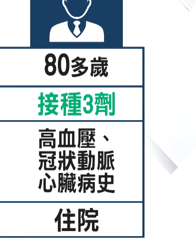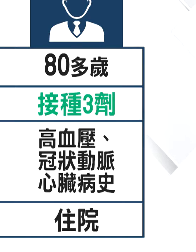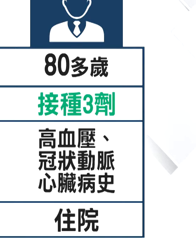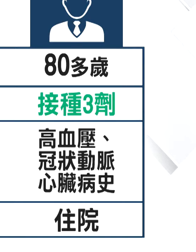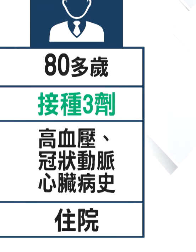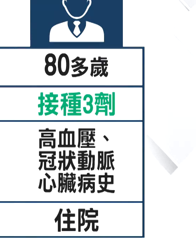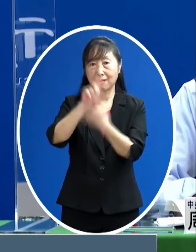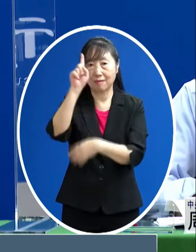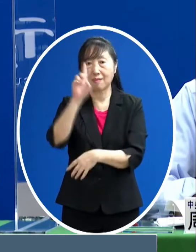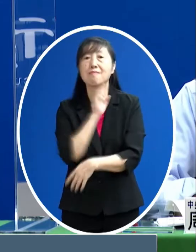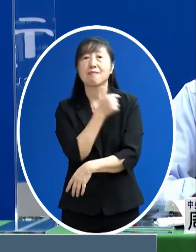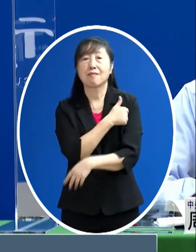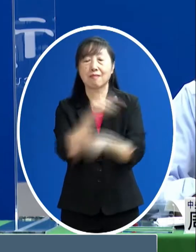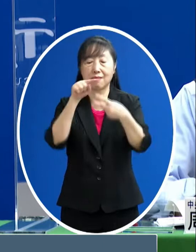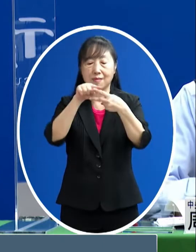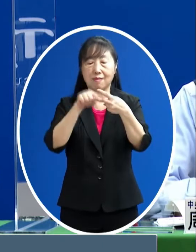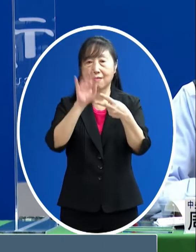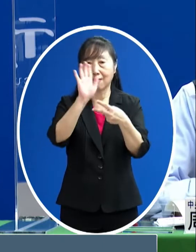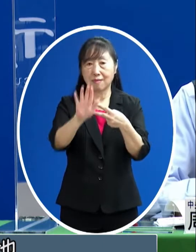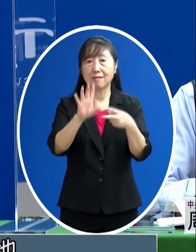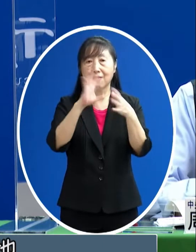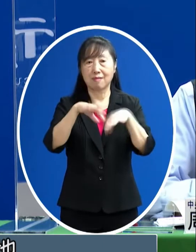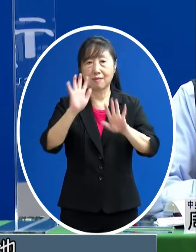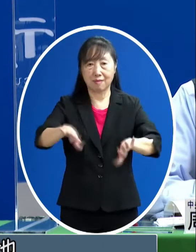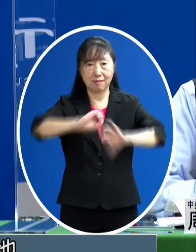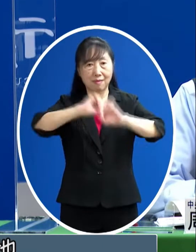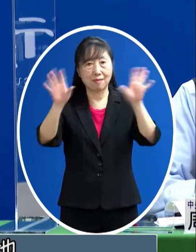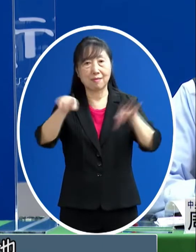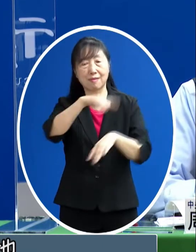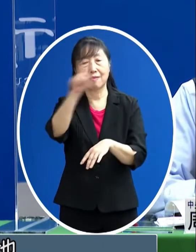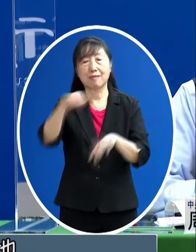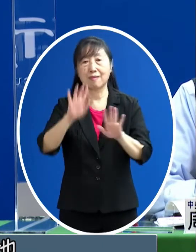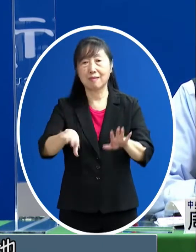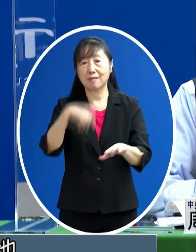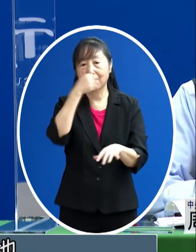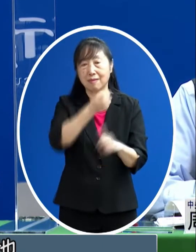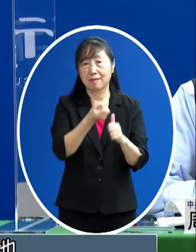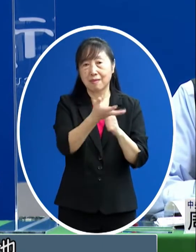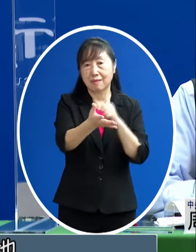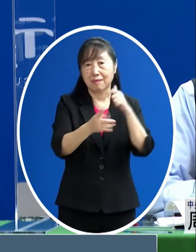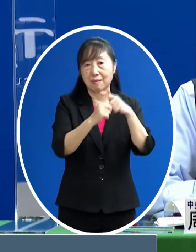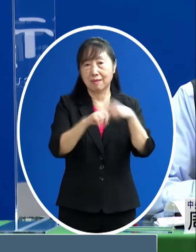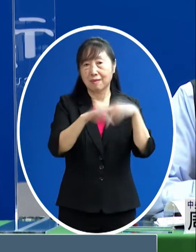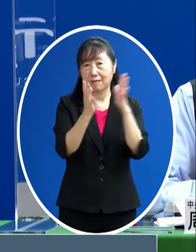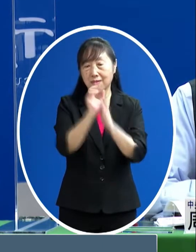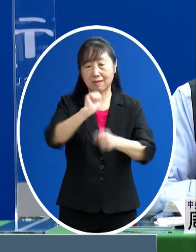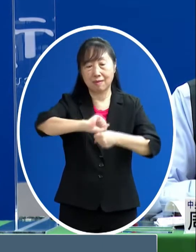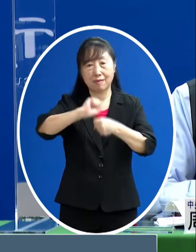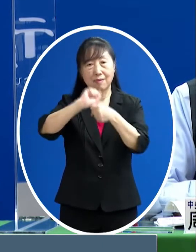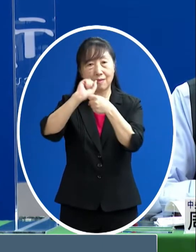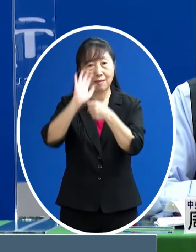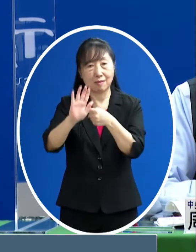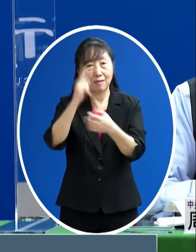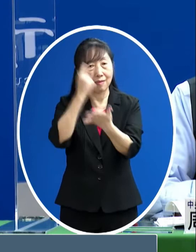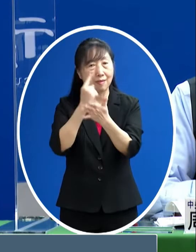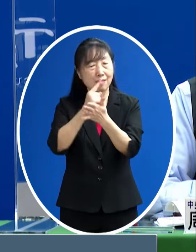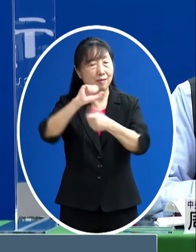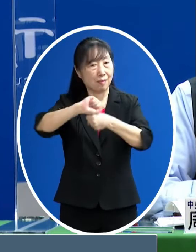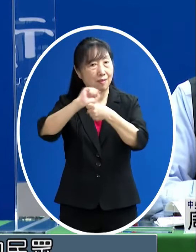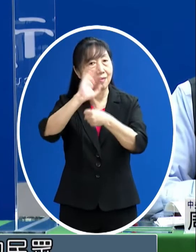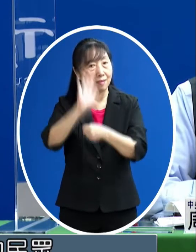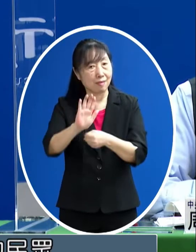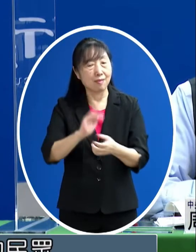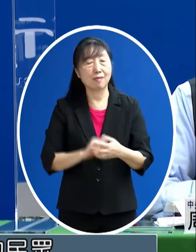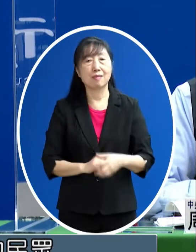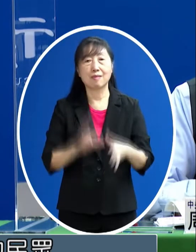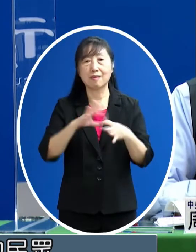接受治疗。 是借此机会呼吁大家，现在目前本土疫情在持续的这个每天都有新增的病例